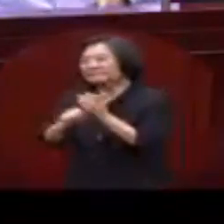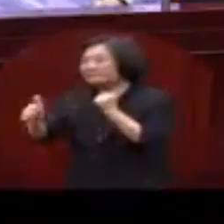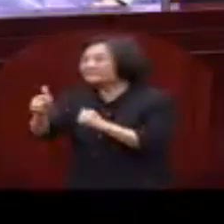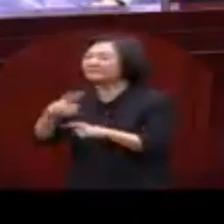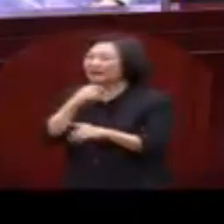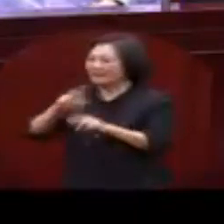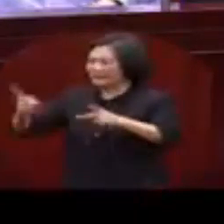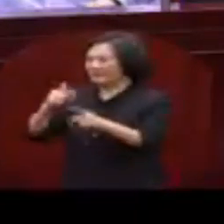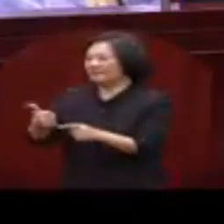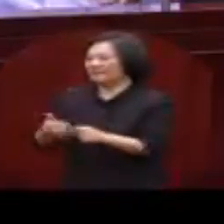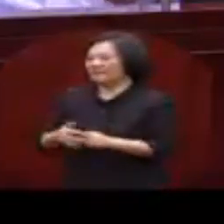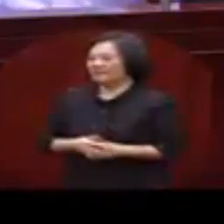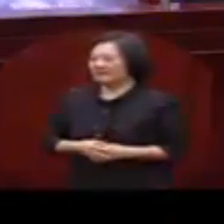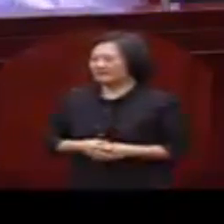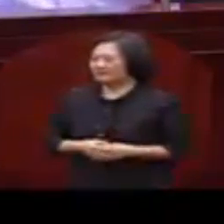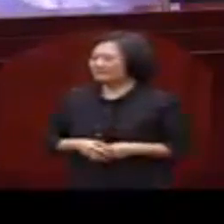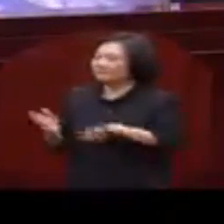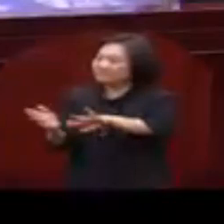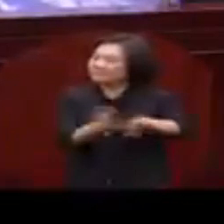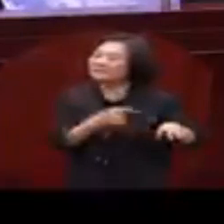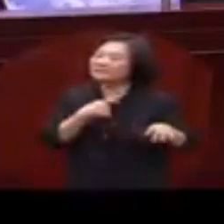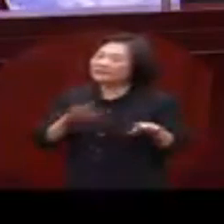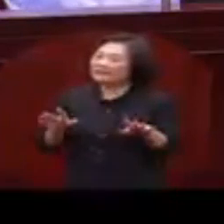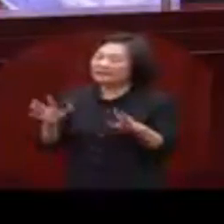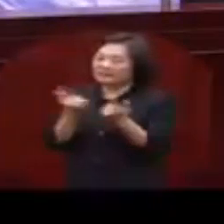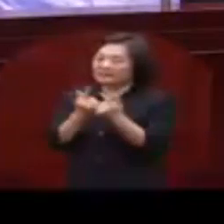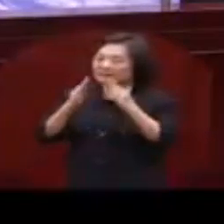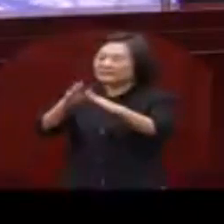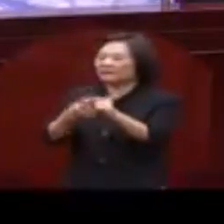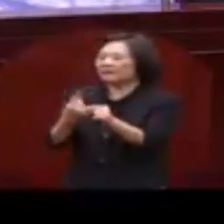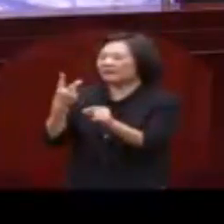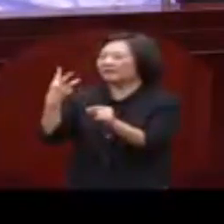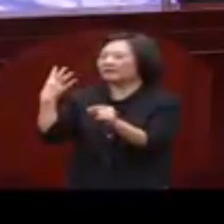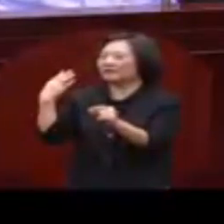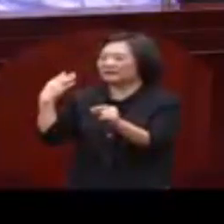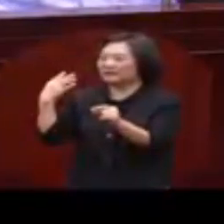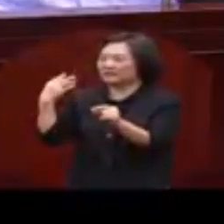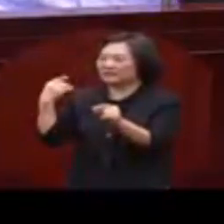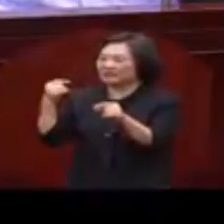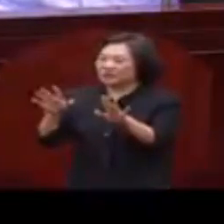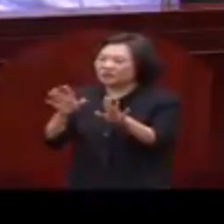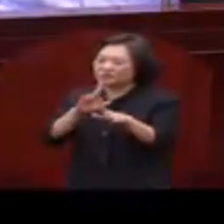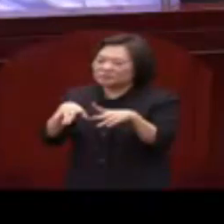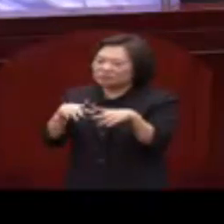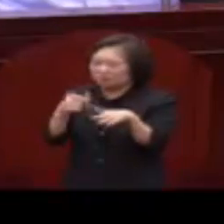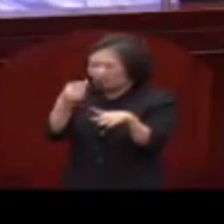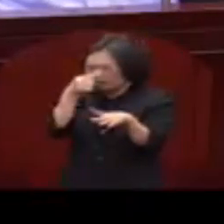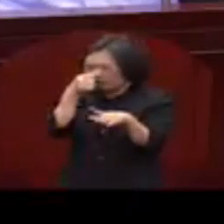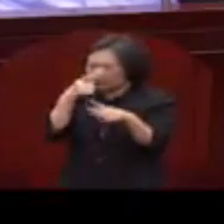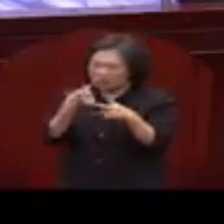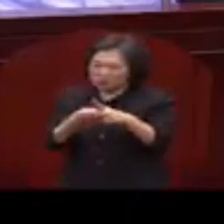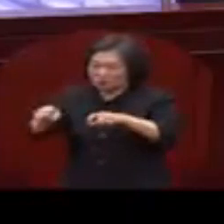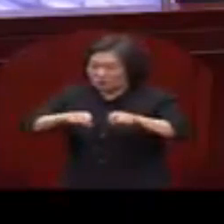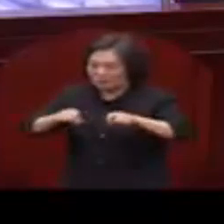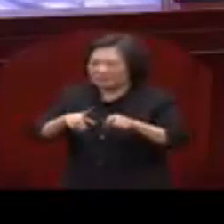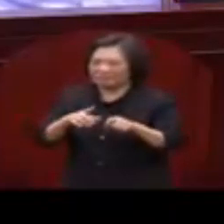邻里交通改善计划，我倒认为在台北市过去几年当中这个小工程是显现台北成一个文